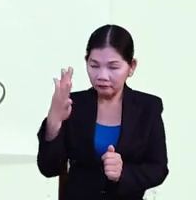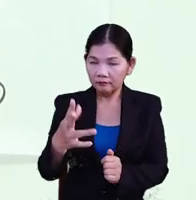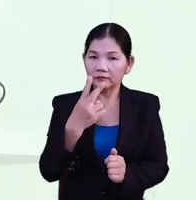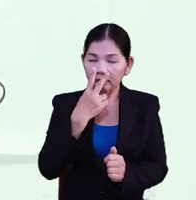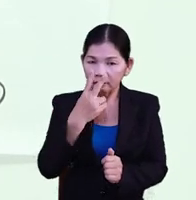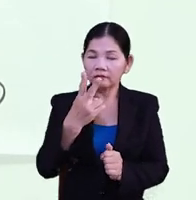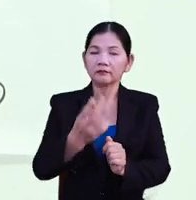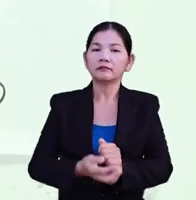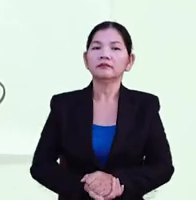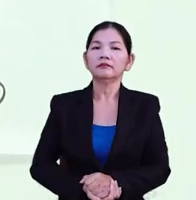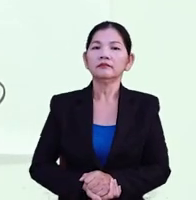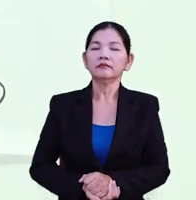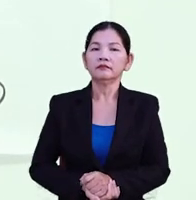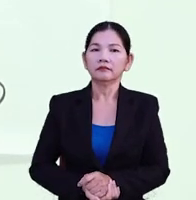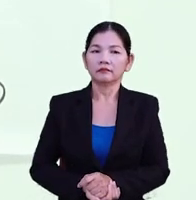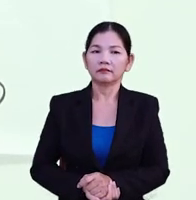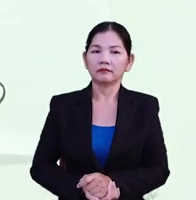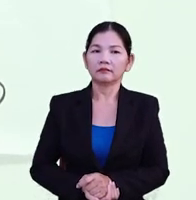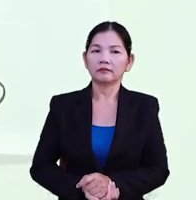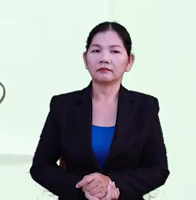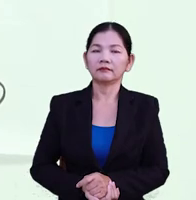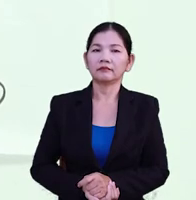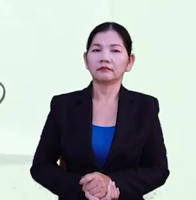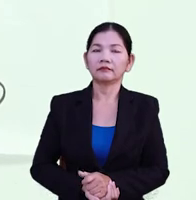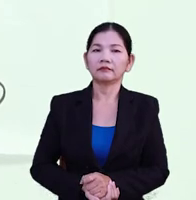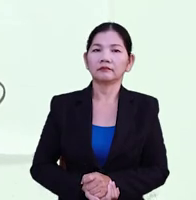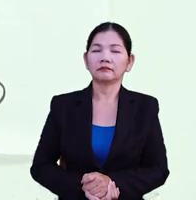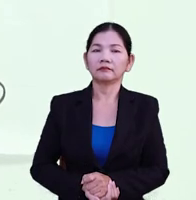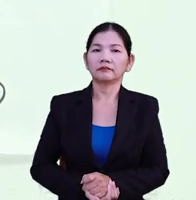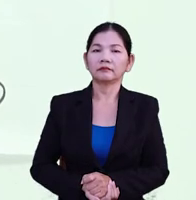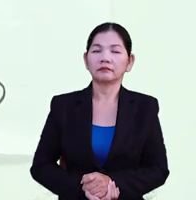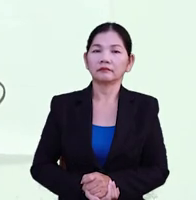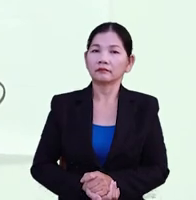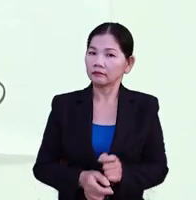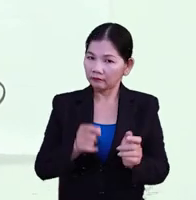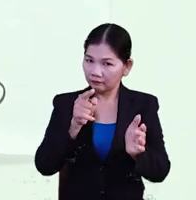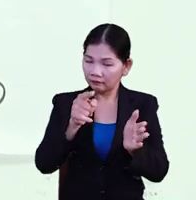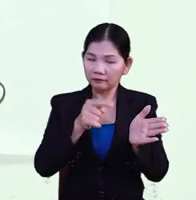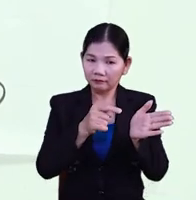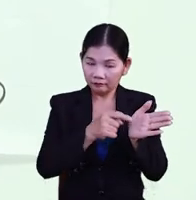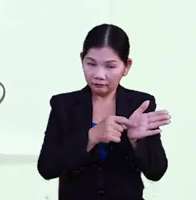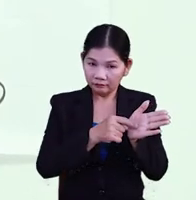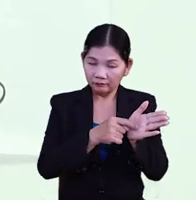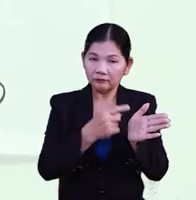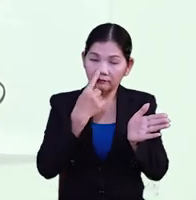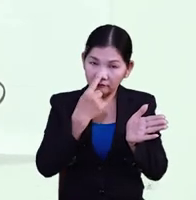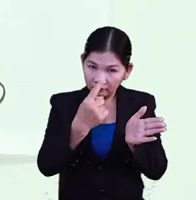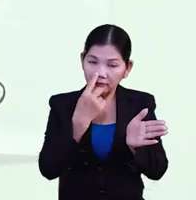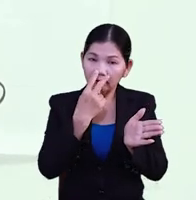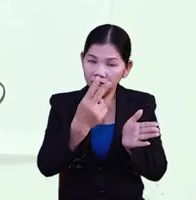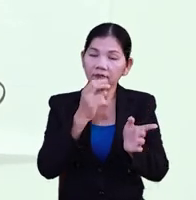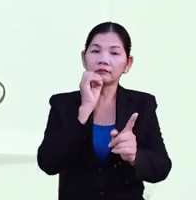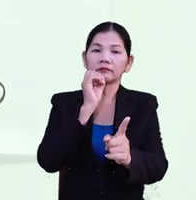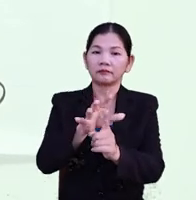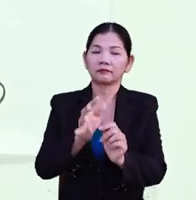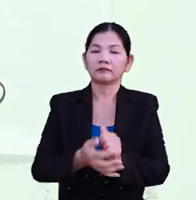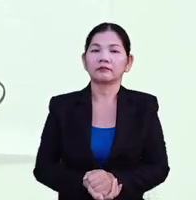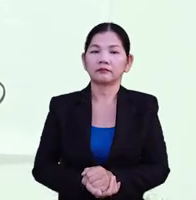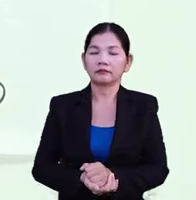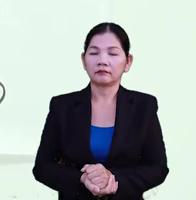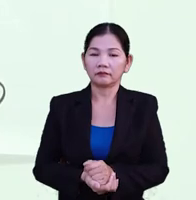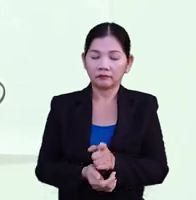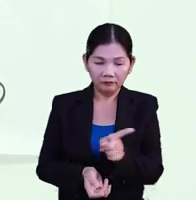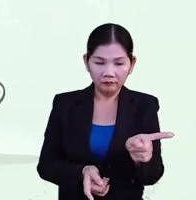បស់យើងកូនចាគឺមួយនេះនេះនេះនេះចាអញ្ចឹងអ្នកគ្រូចង្អុលប្រាប់កូនតោះឥឡូវកូនឆ្លើយប្រាប់អ្នកគ្រូមក